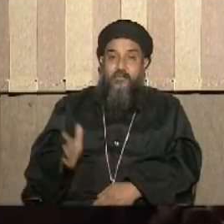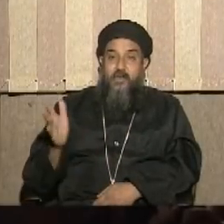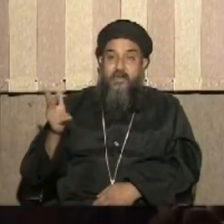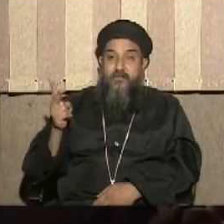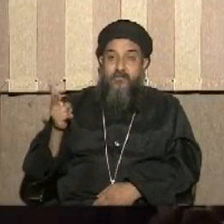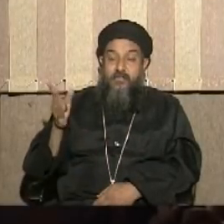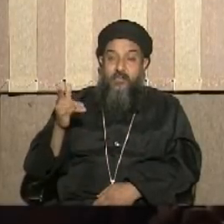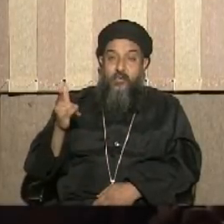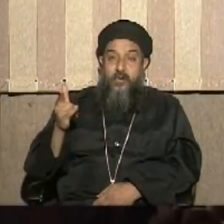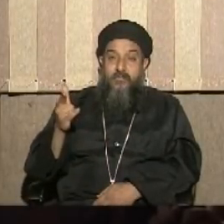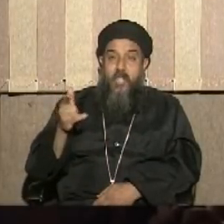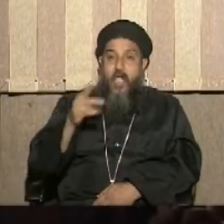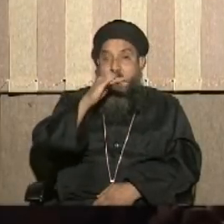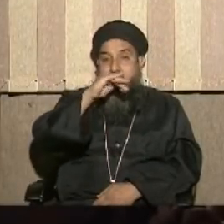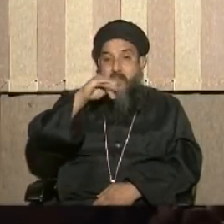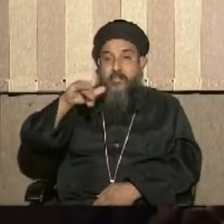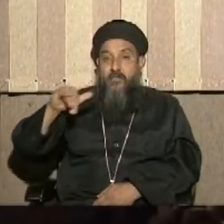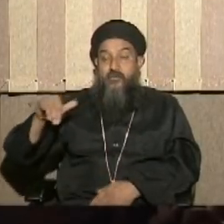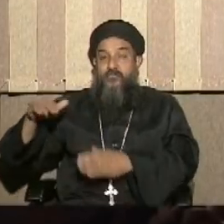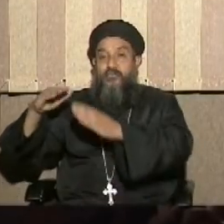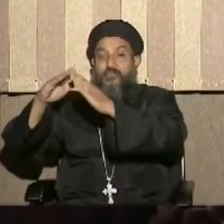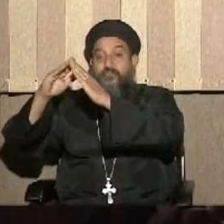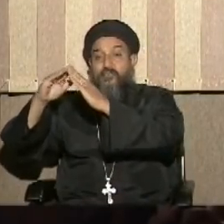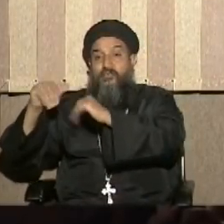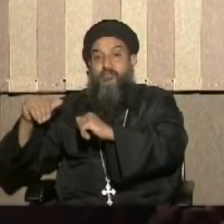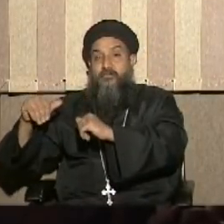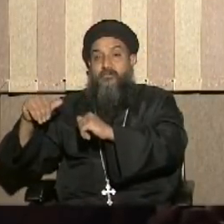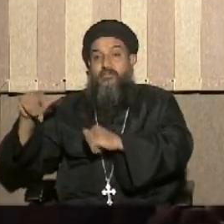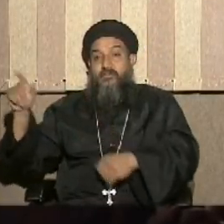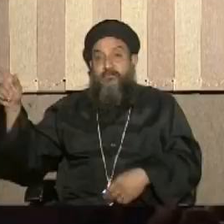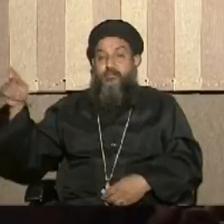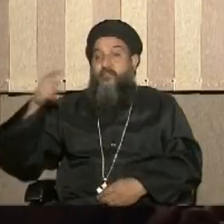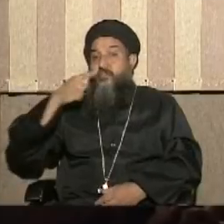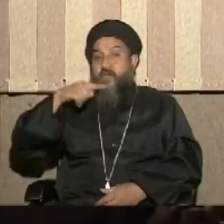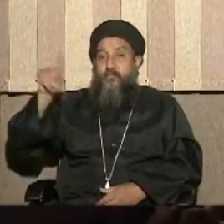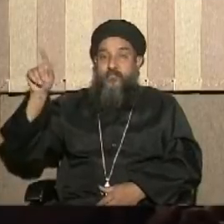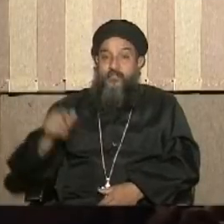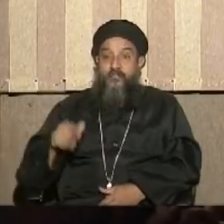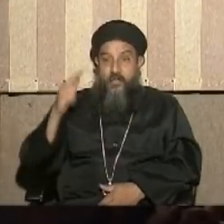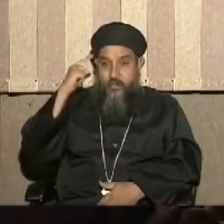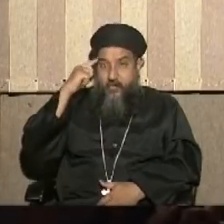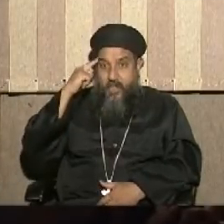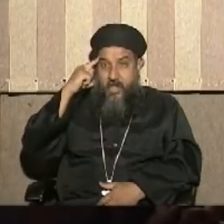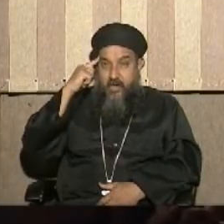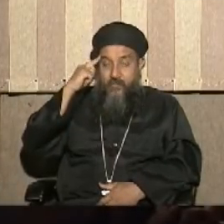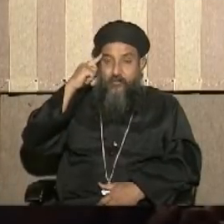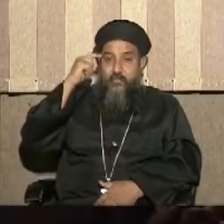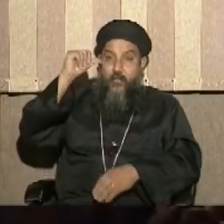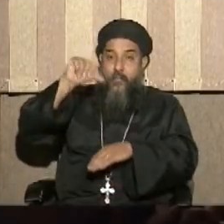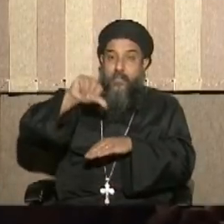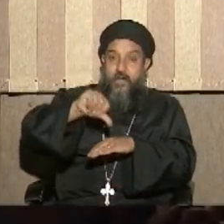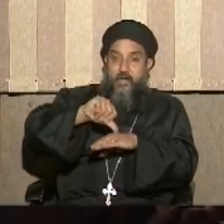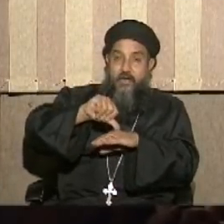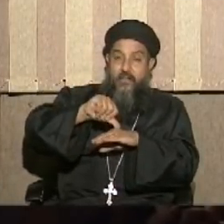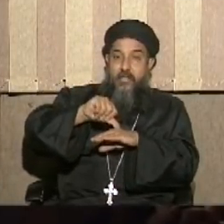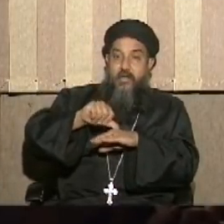وماكسيموس ودوماديوس هيعرف الامبراطور مكانهم وهيبعت إلهم